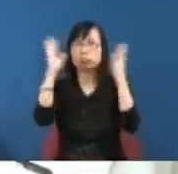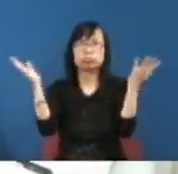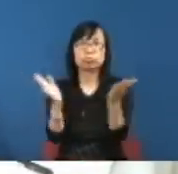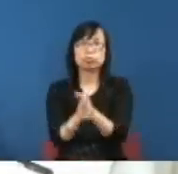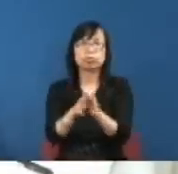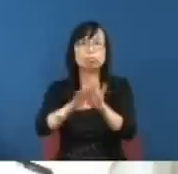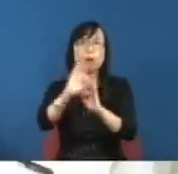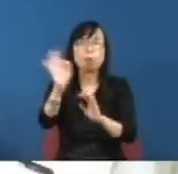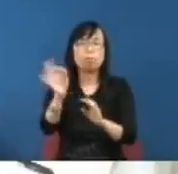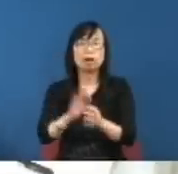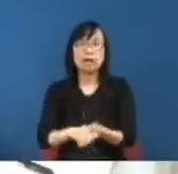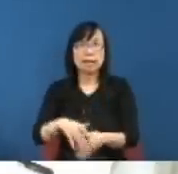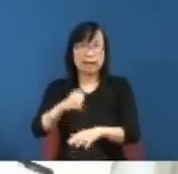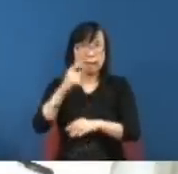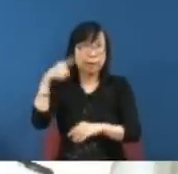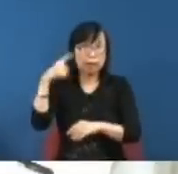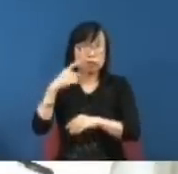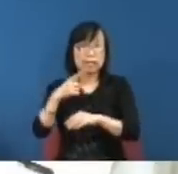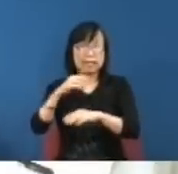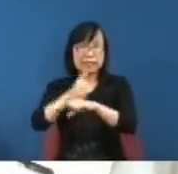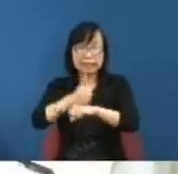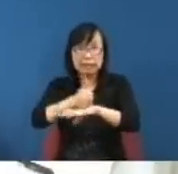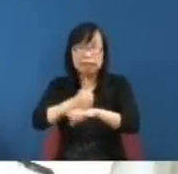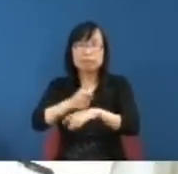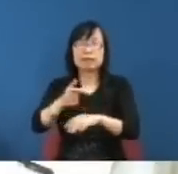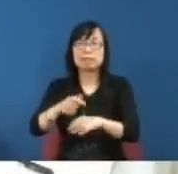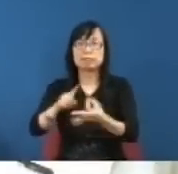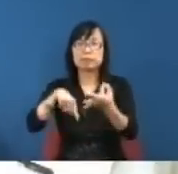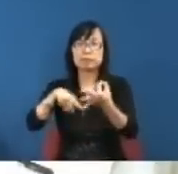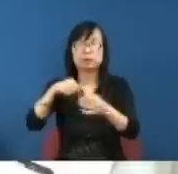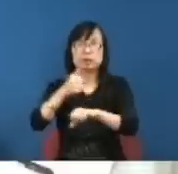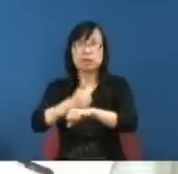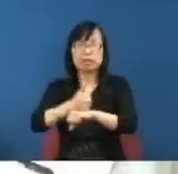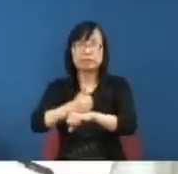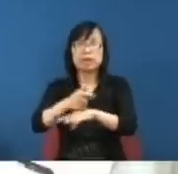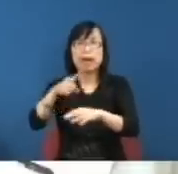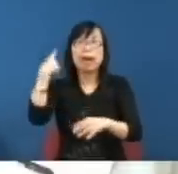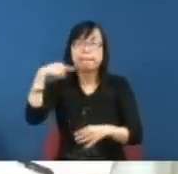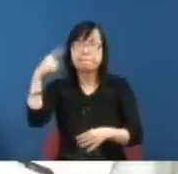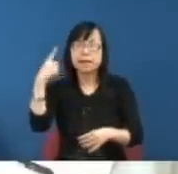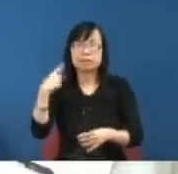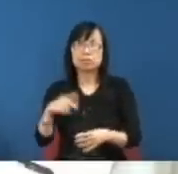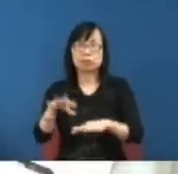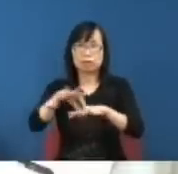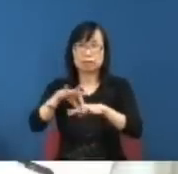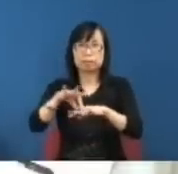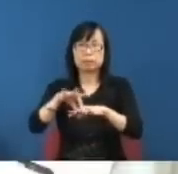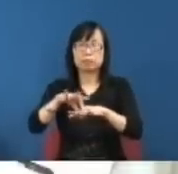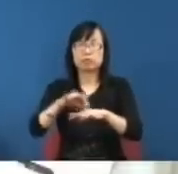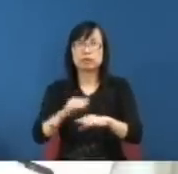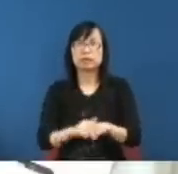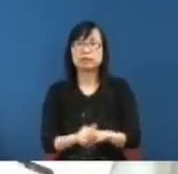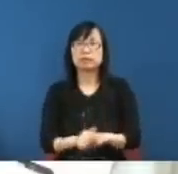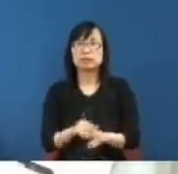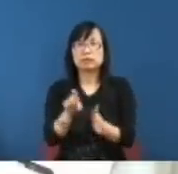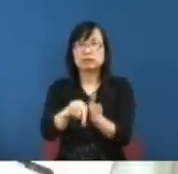咁所以喺列根之下咧，我哋睇到個狀況咧，就係話呢個美國嘅金融寡頭或